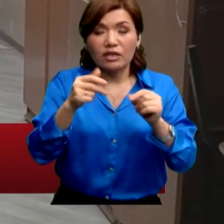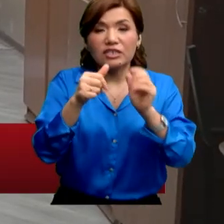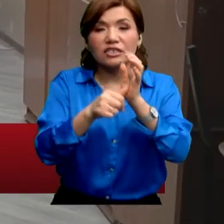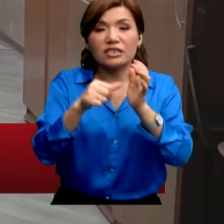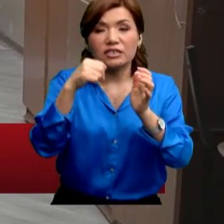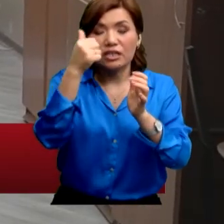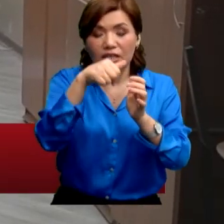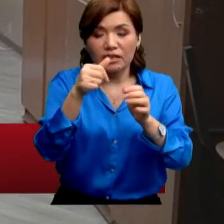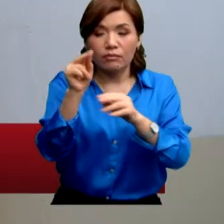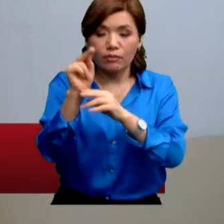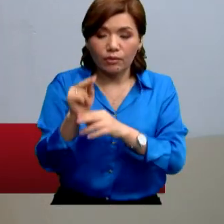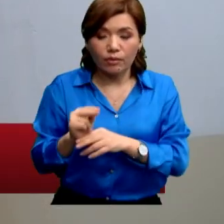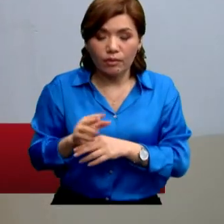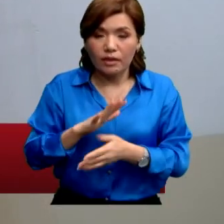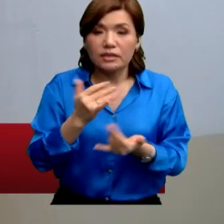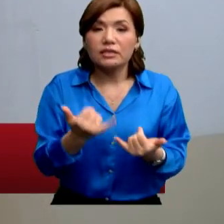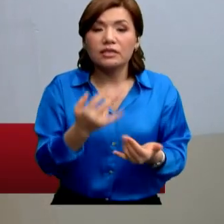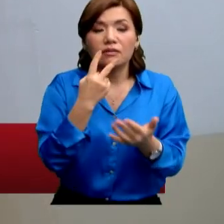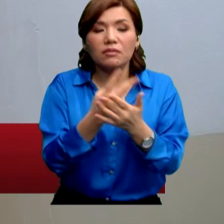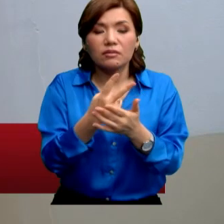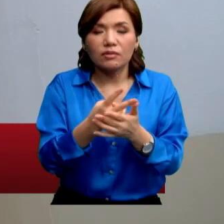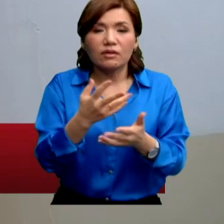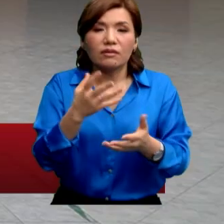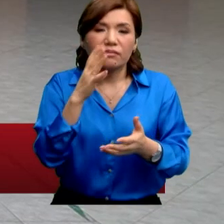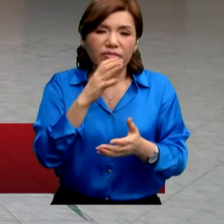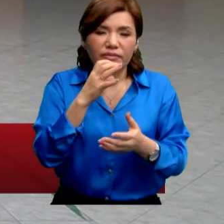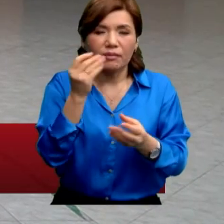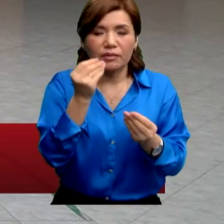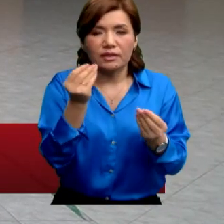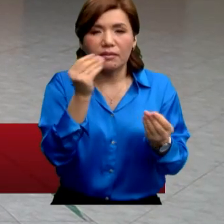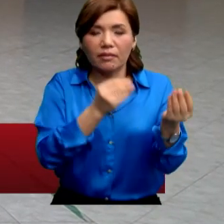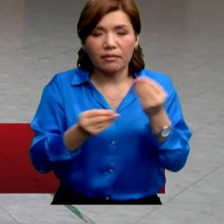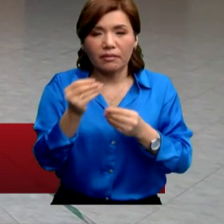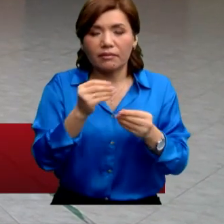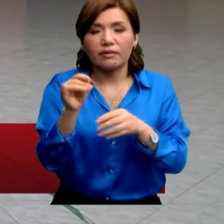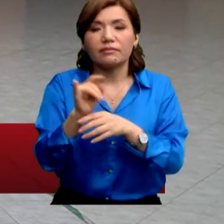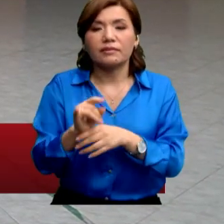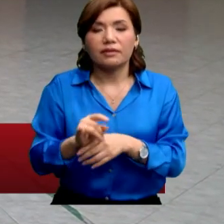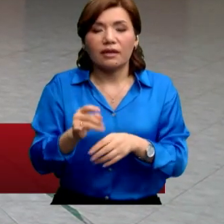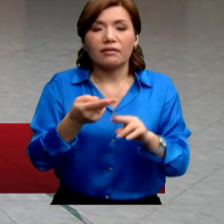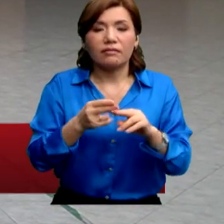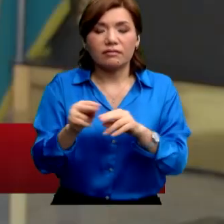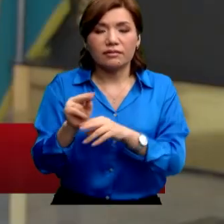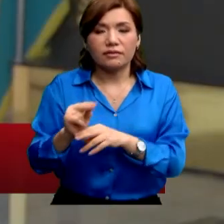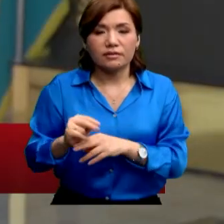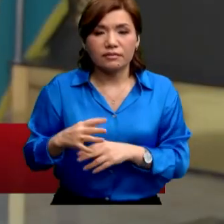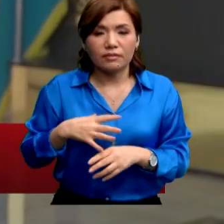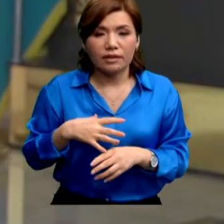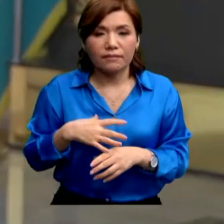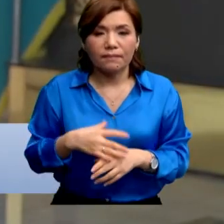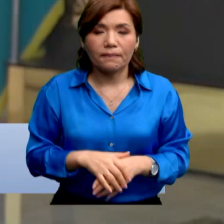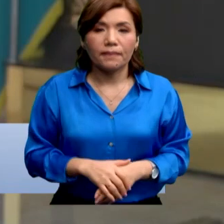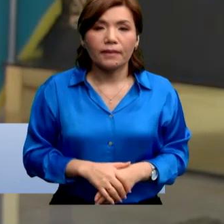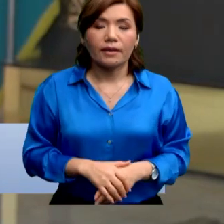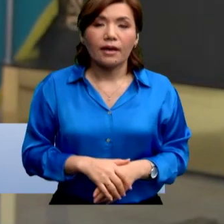назад, но глядя на нынешнее состояние заведения, можно сказать с уверенностью, что работу провели некачественно. В течение недели